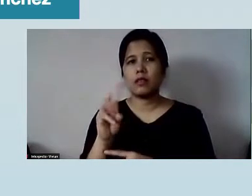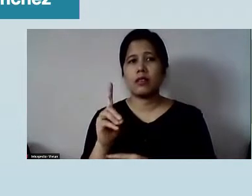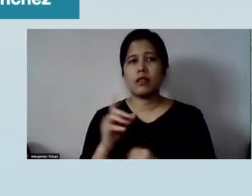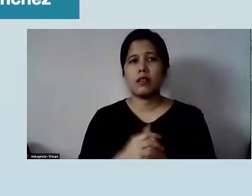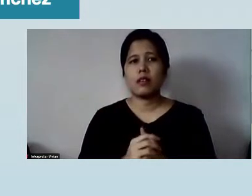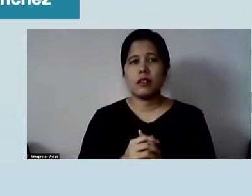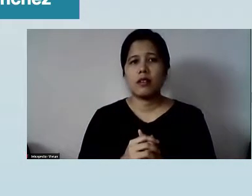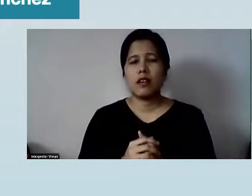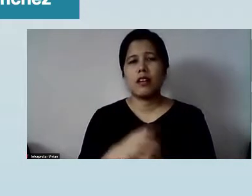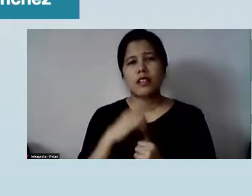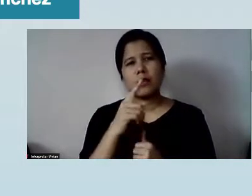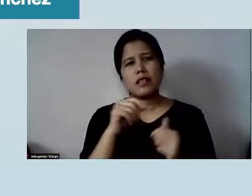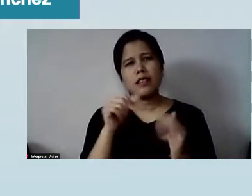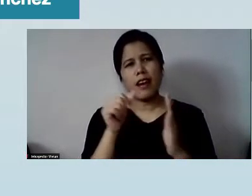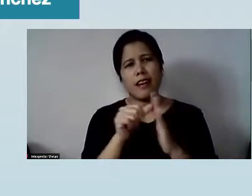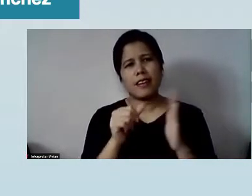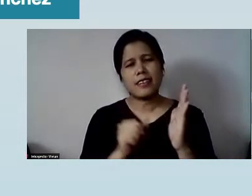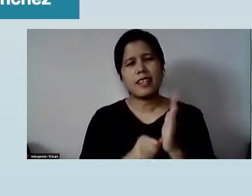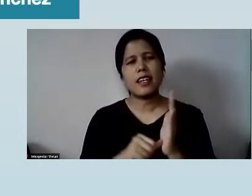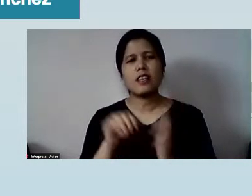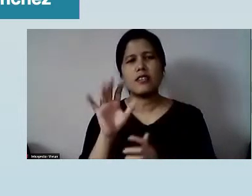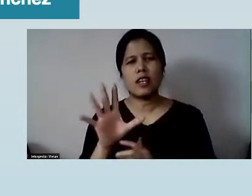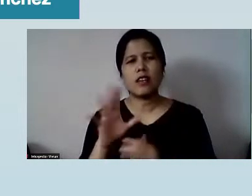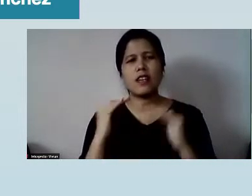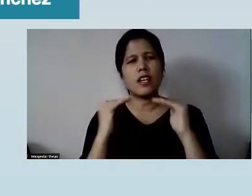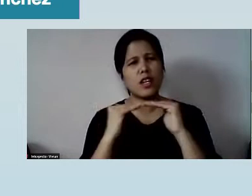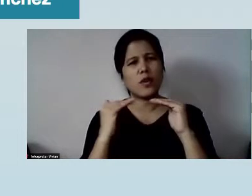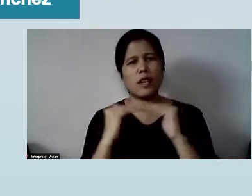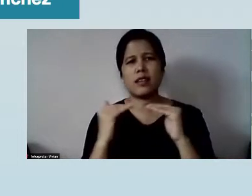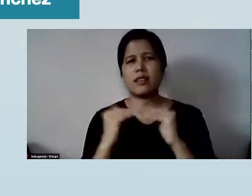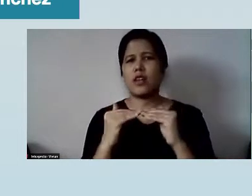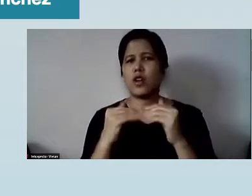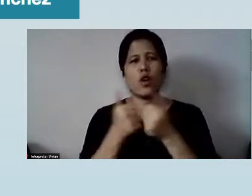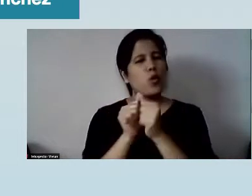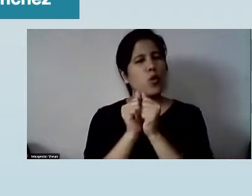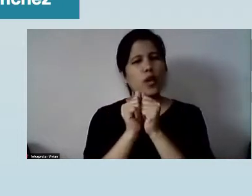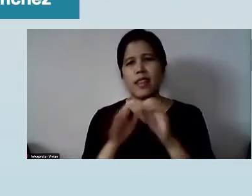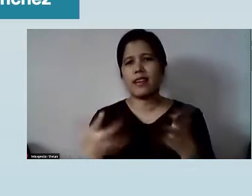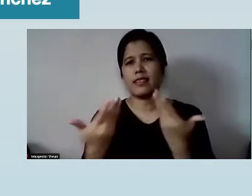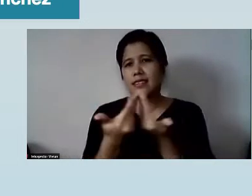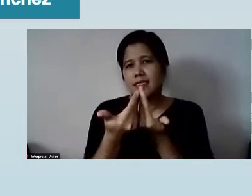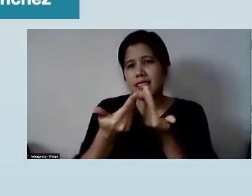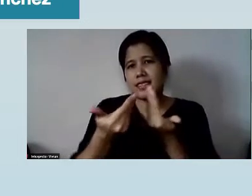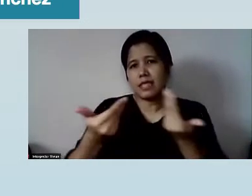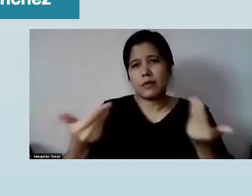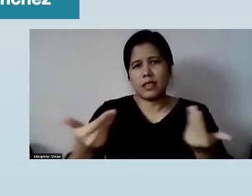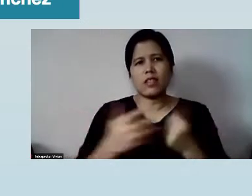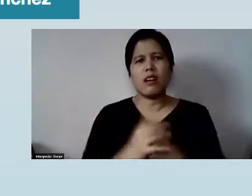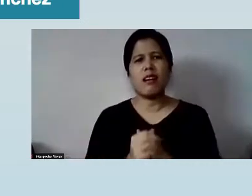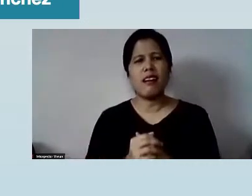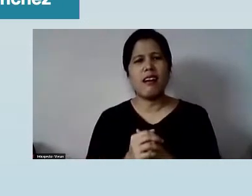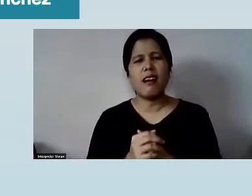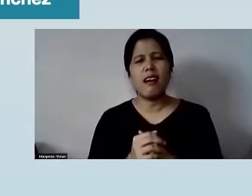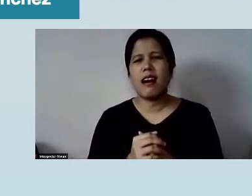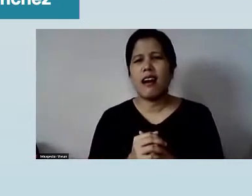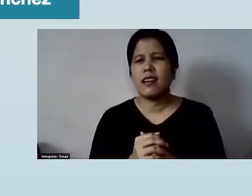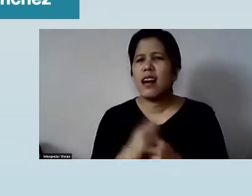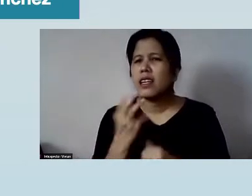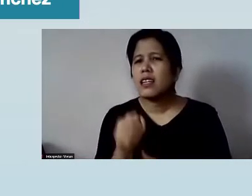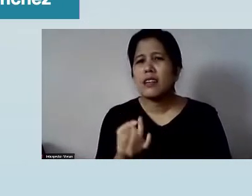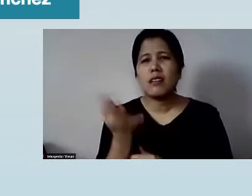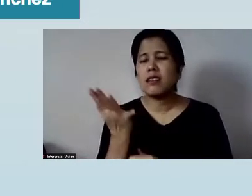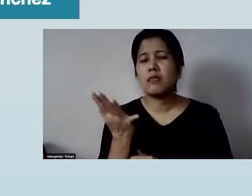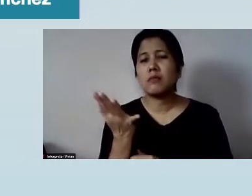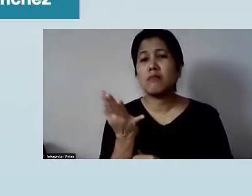5, sabi dito, equality before the law without discrimination. Ilang beses na na-discriminate ang mga people